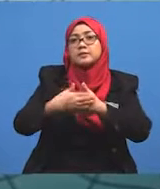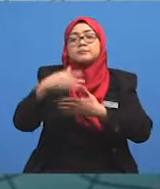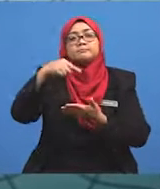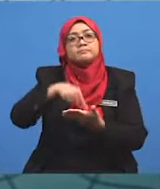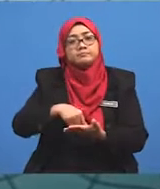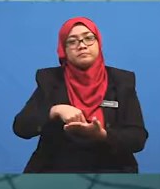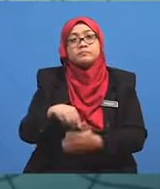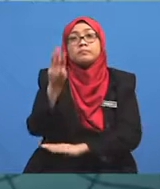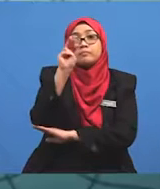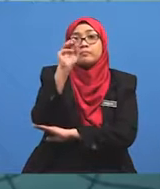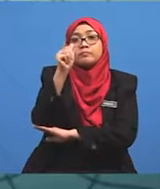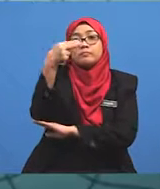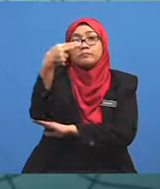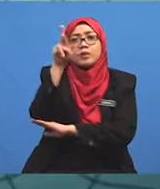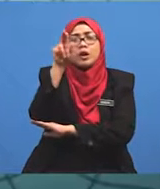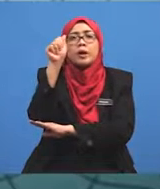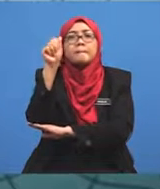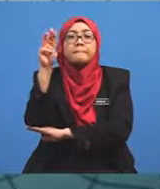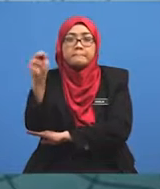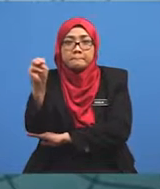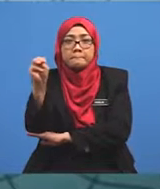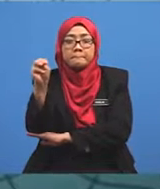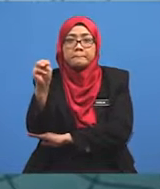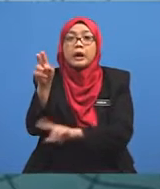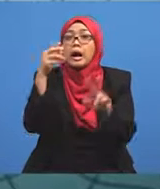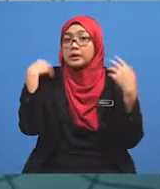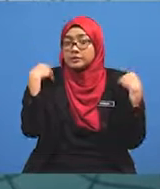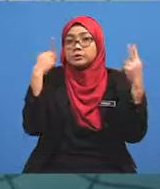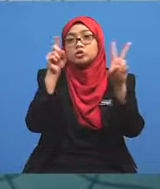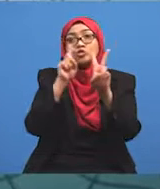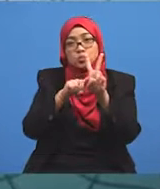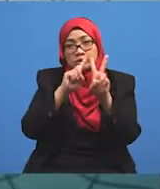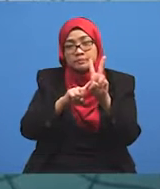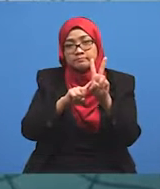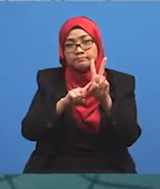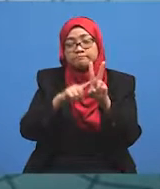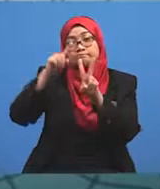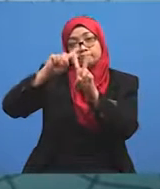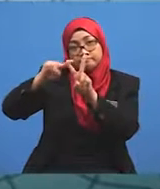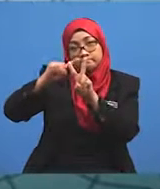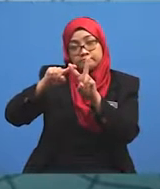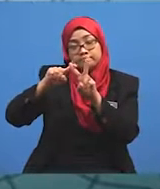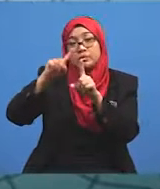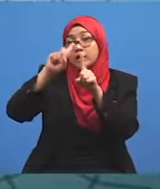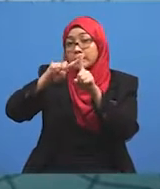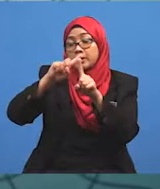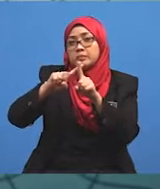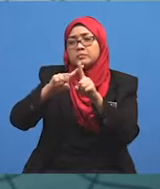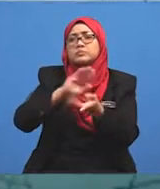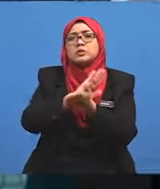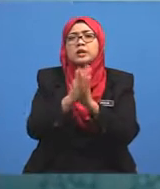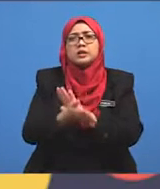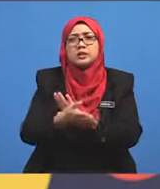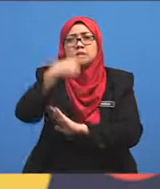Bahagian mahram. Mahram terbagi kepada dua, iaitu terjadi dengan sebab nasab ataupun